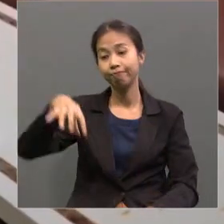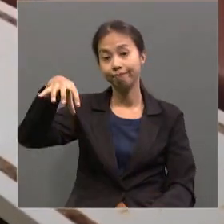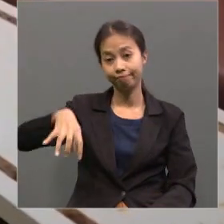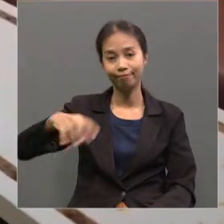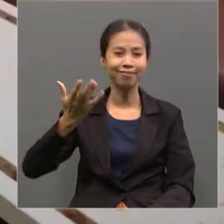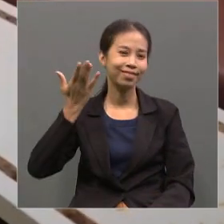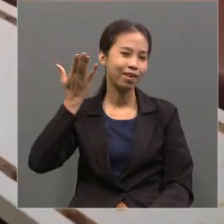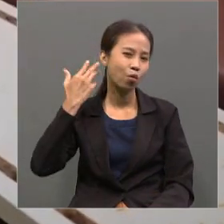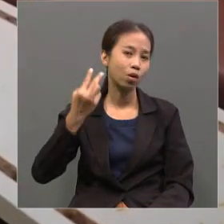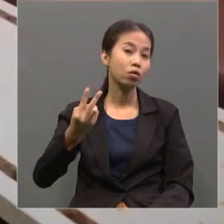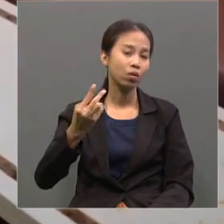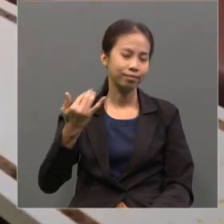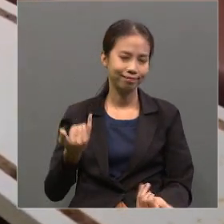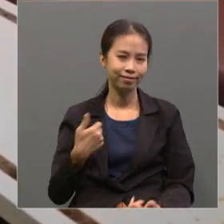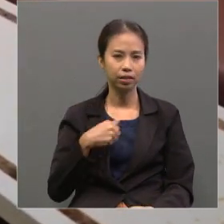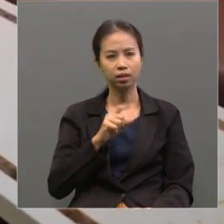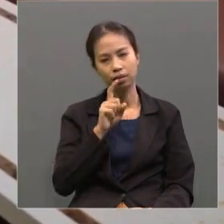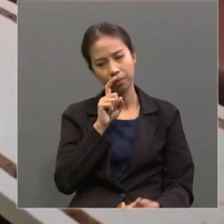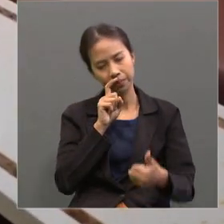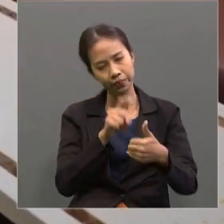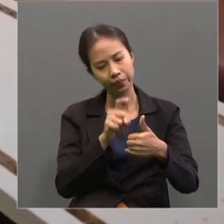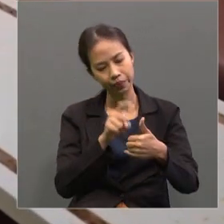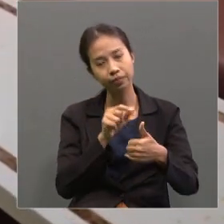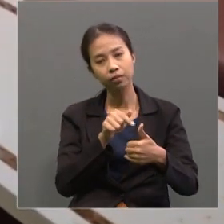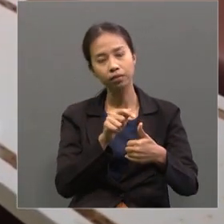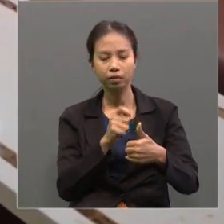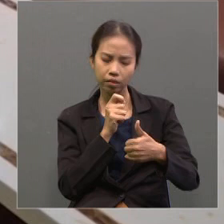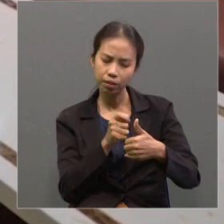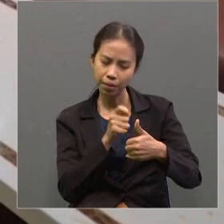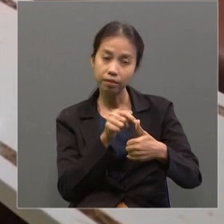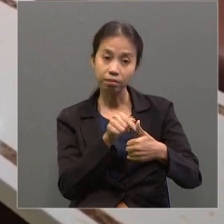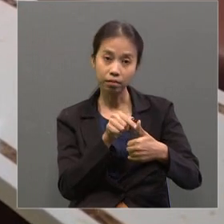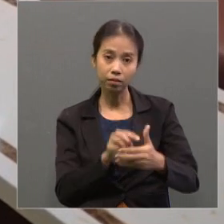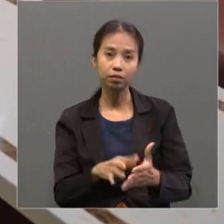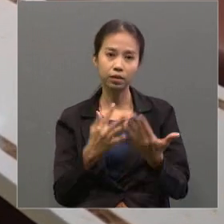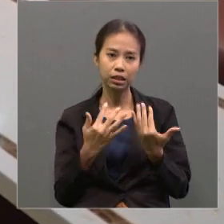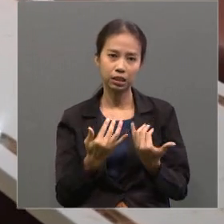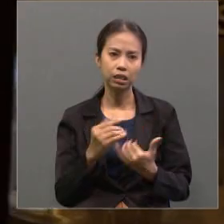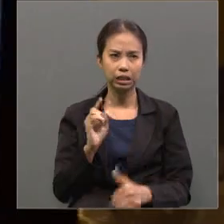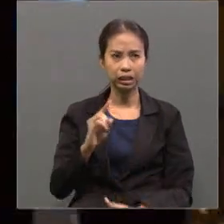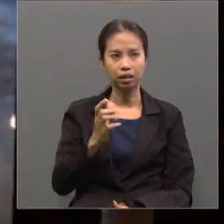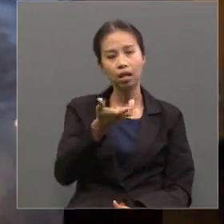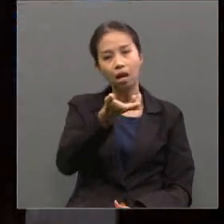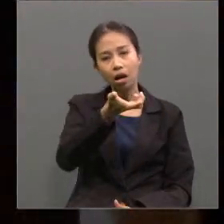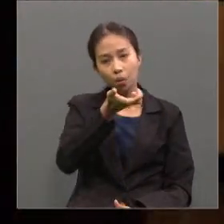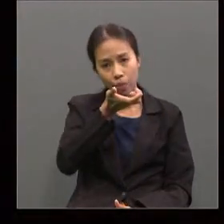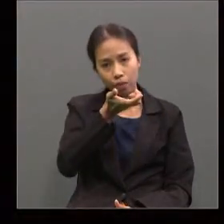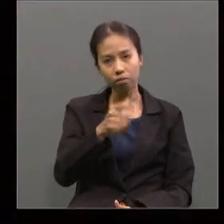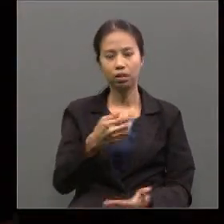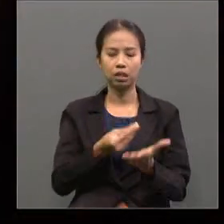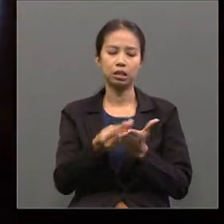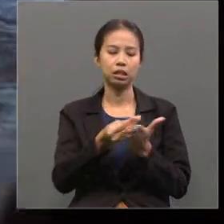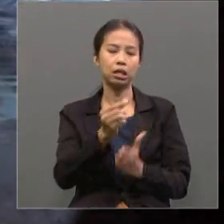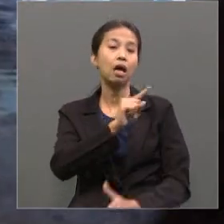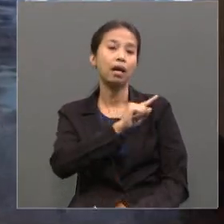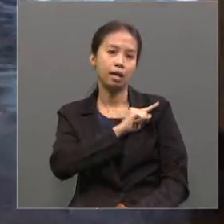ก่อนที่ทางทีมข่าวเราไปสัมภาษณ์ท่านเดียวกันเนี่ยท่านก็บอกนะว่าเออจริงๆคืออย่างอันเนี้ยเครื่องวัดปริมาณแอลกอฮอล์เนี่ยเขาซื้อมาเ